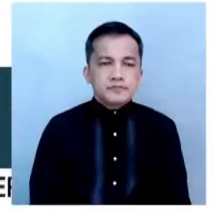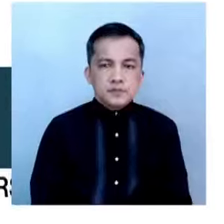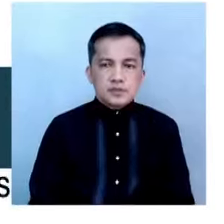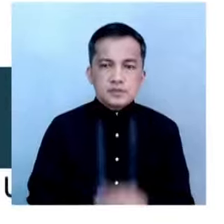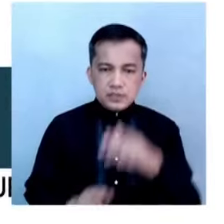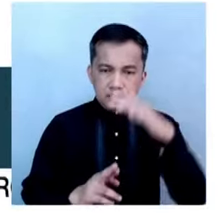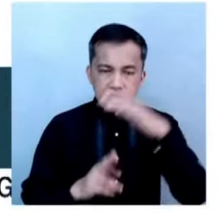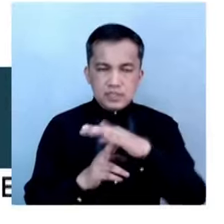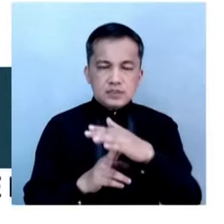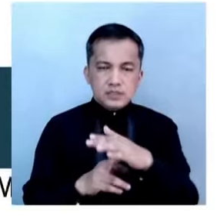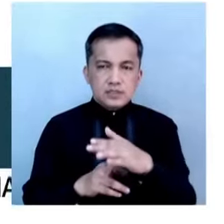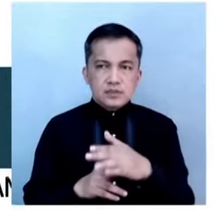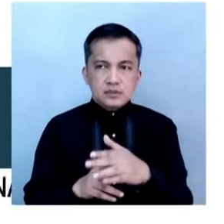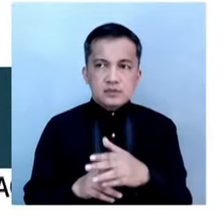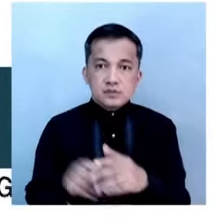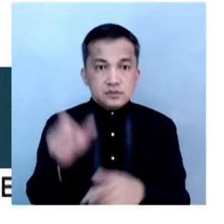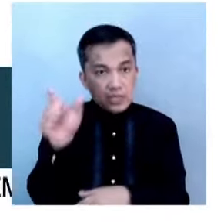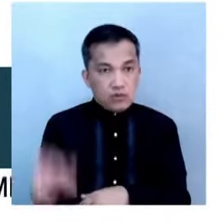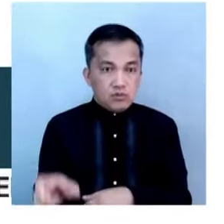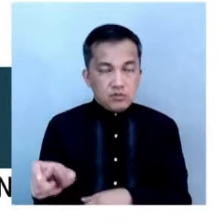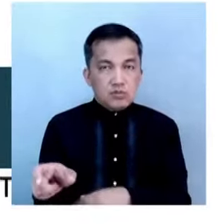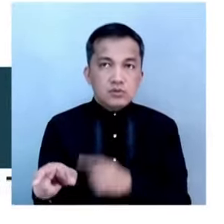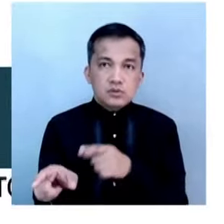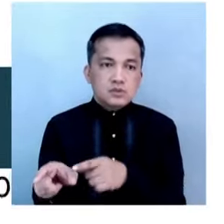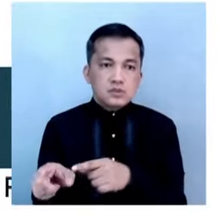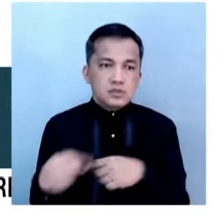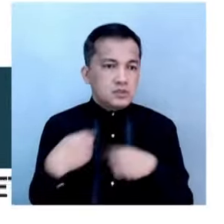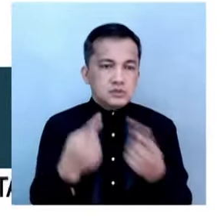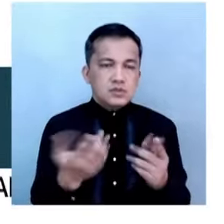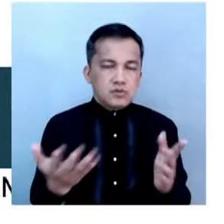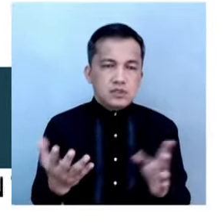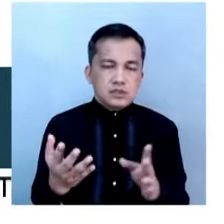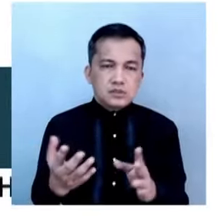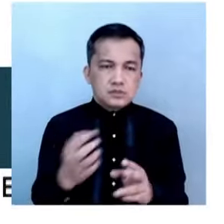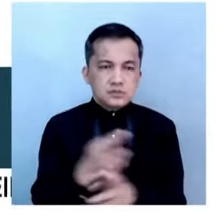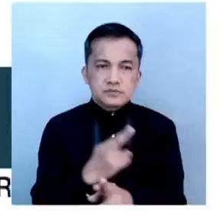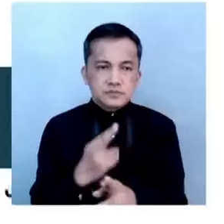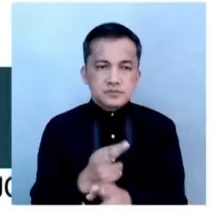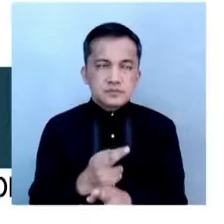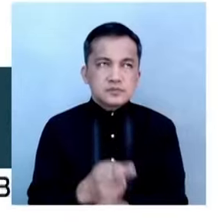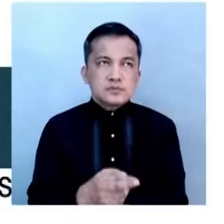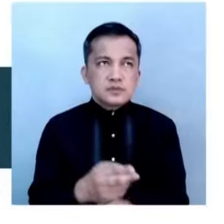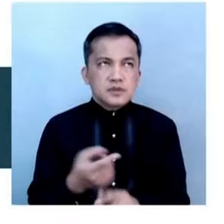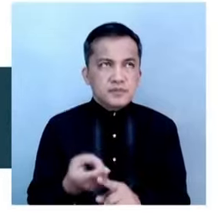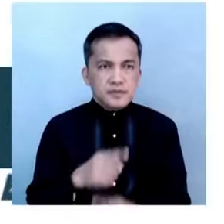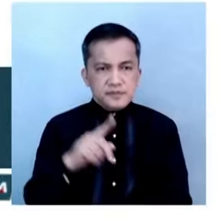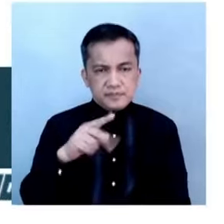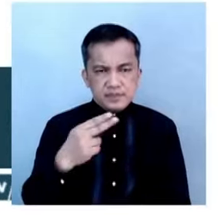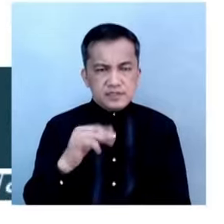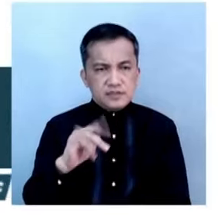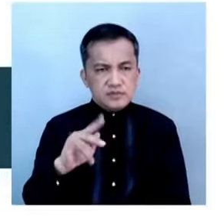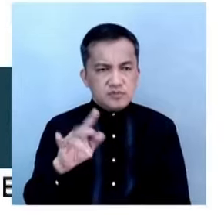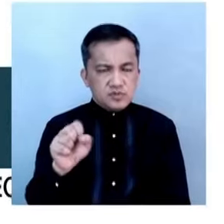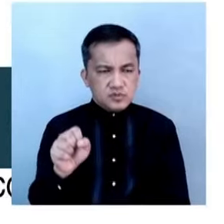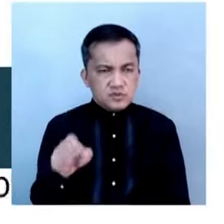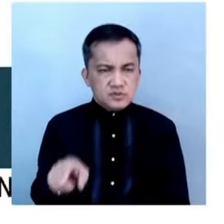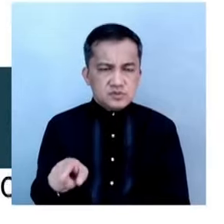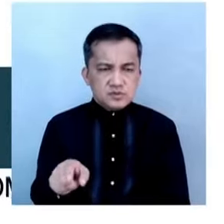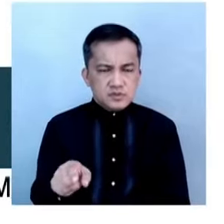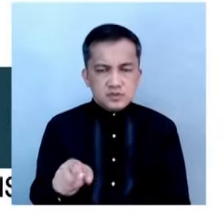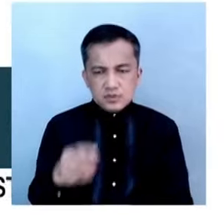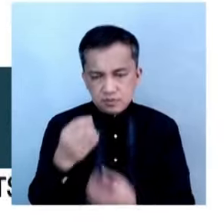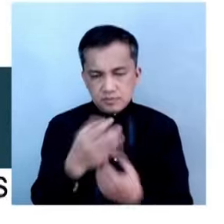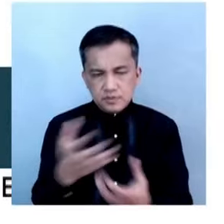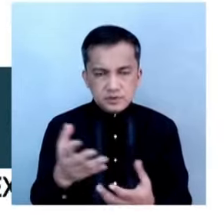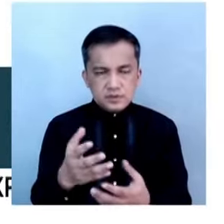itong taong ito. At since then po, wala na pong regular na taga-FEVOX po ang nagbibigay po sa kanila